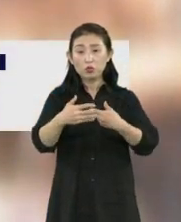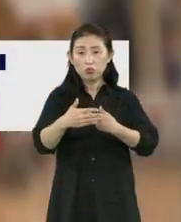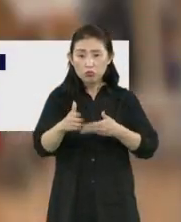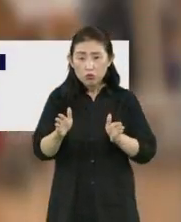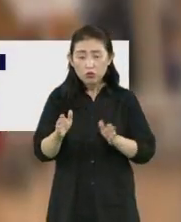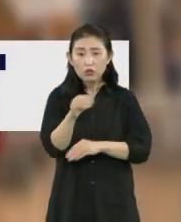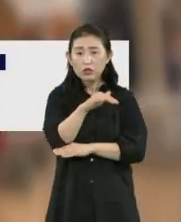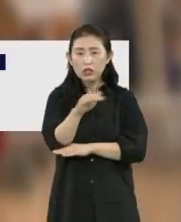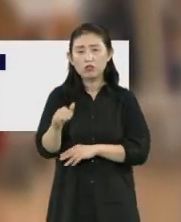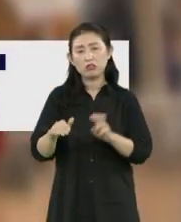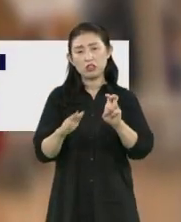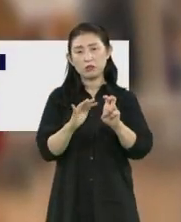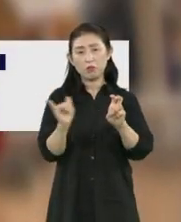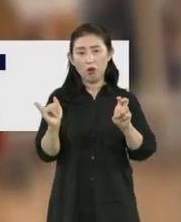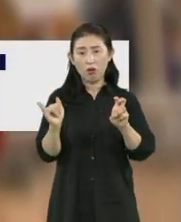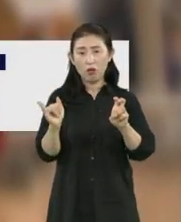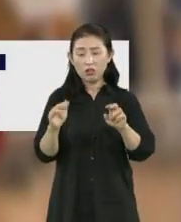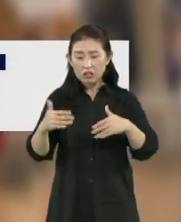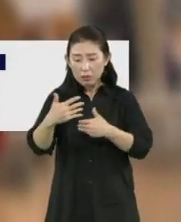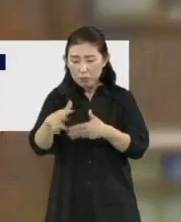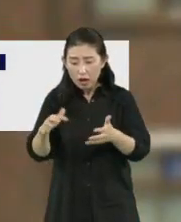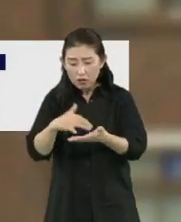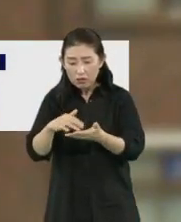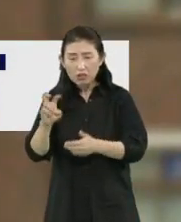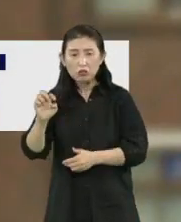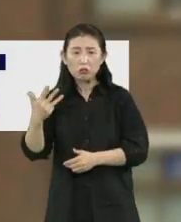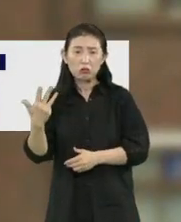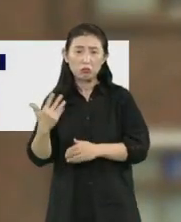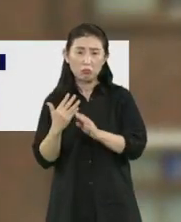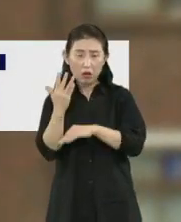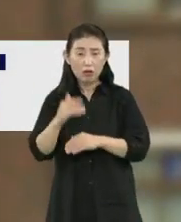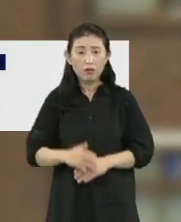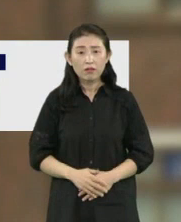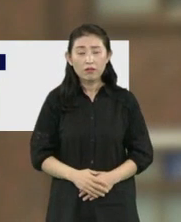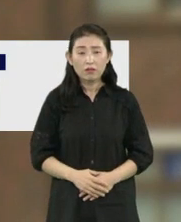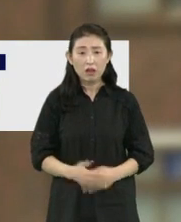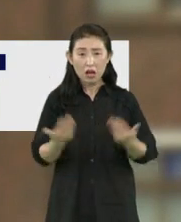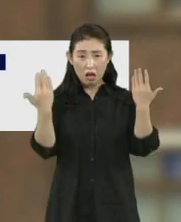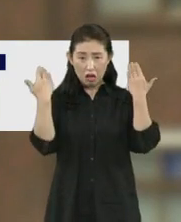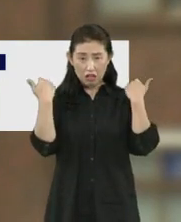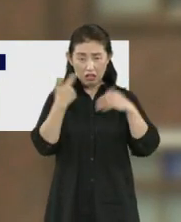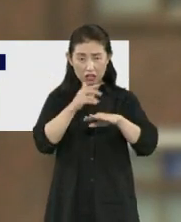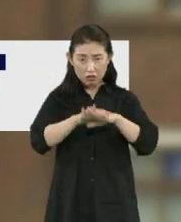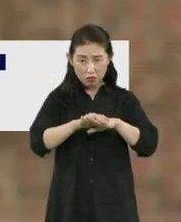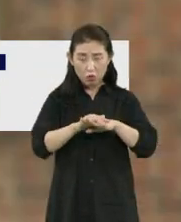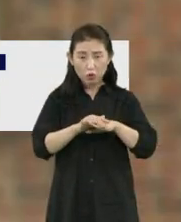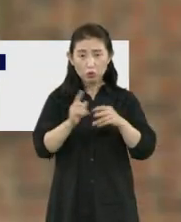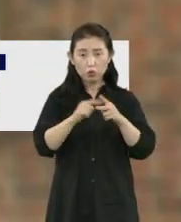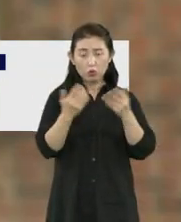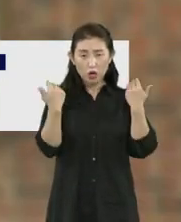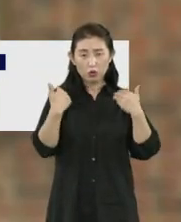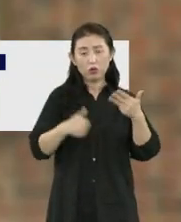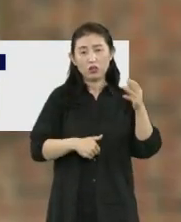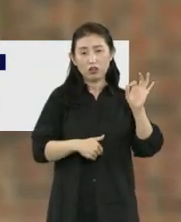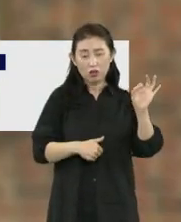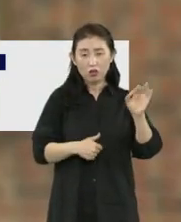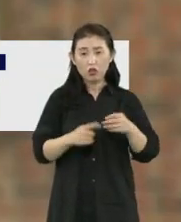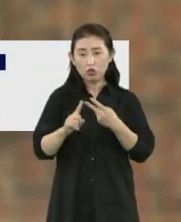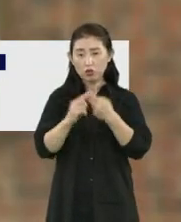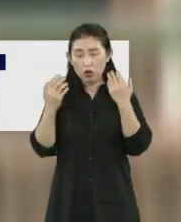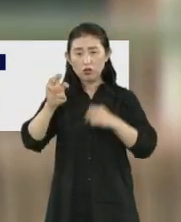학급당 28명이 넘는 과밀학급입니다. 대전 지역의 이 같은 과밀학급은 초등학교 10곳,